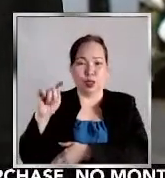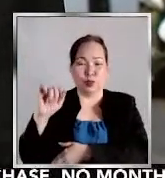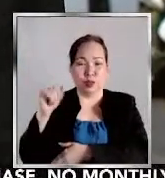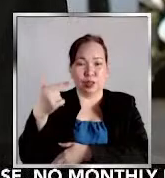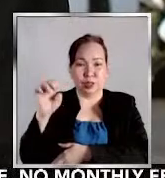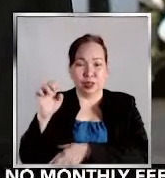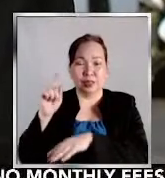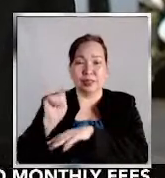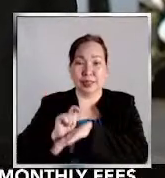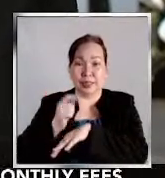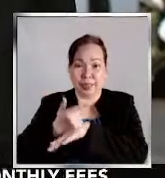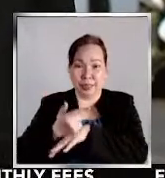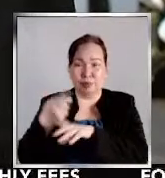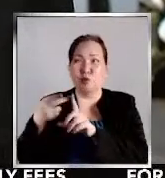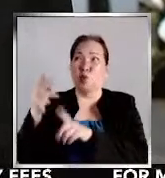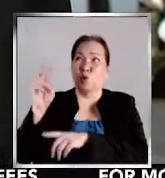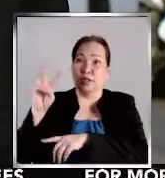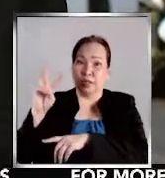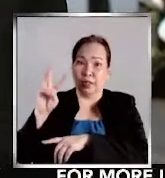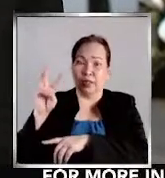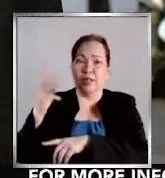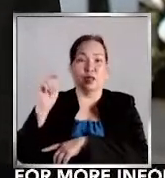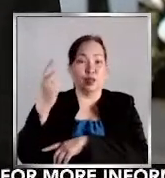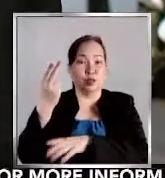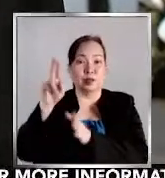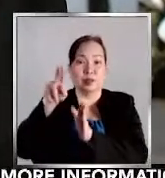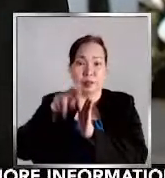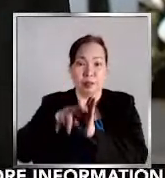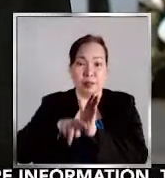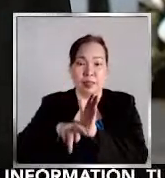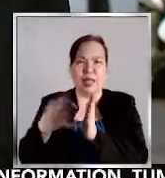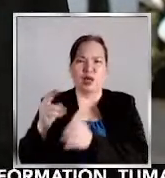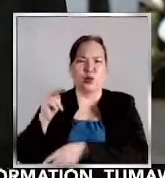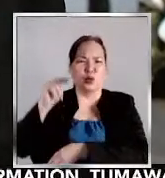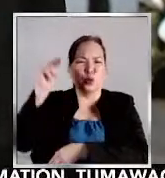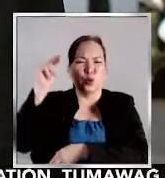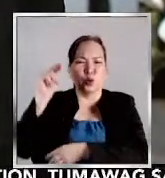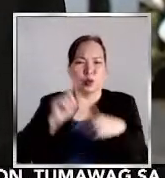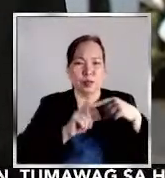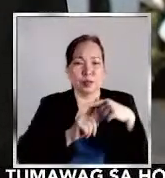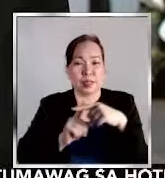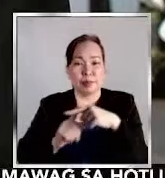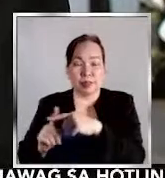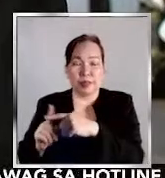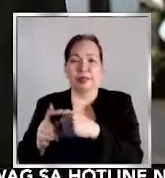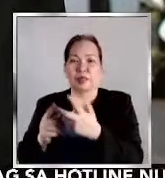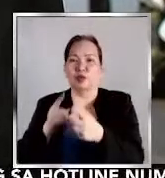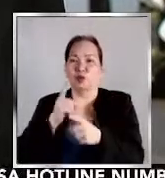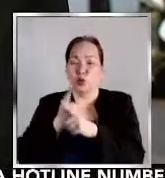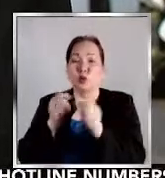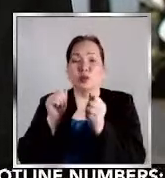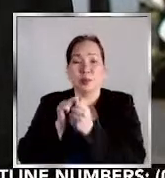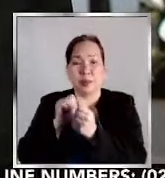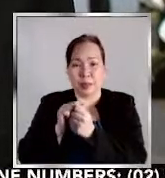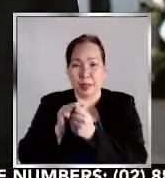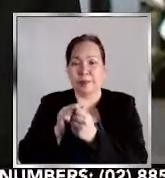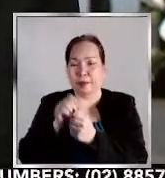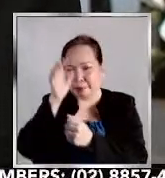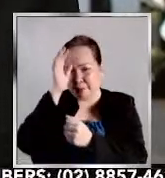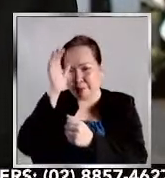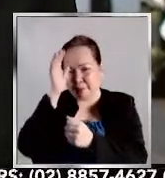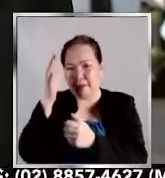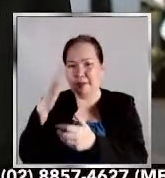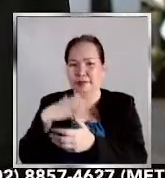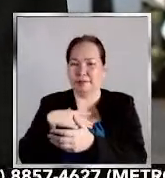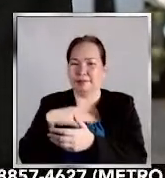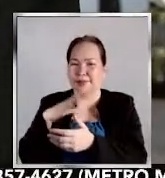sa Thursday po ang libing sa North Cemetery kung saan din nakahimlay ang kanyang kabiyak, ang aking tatay na si